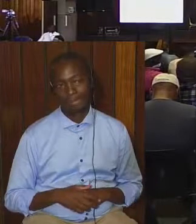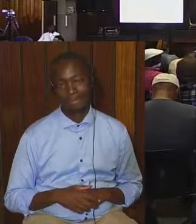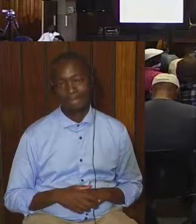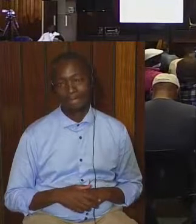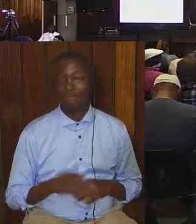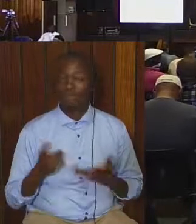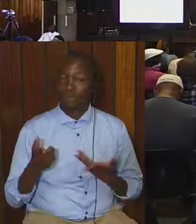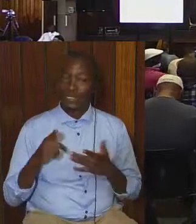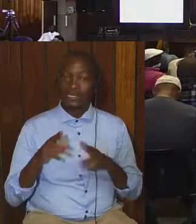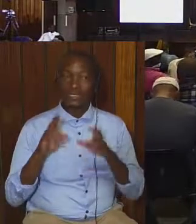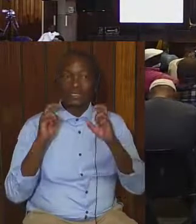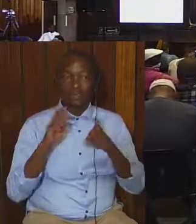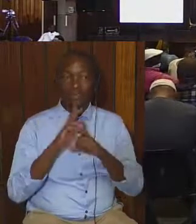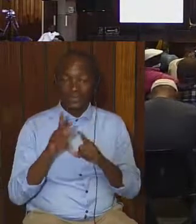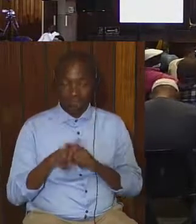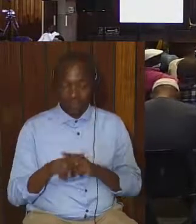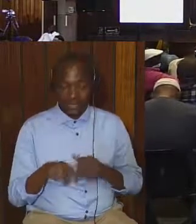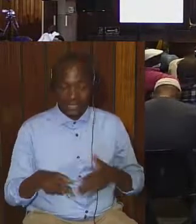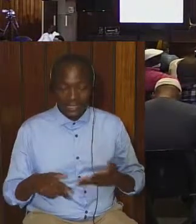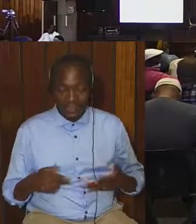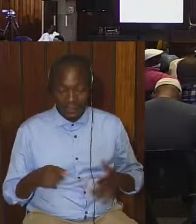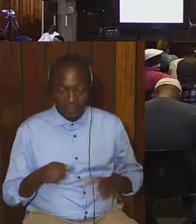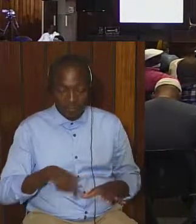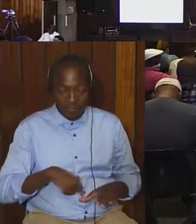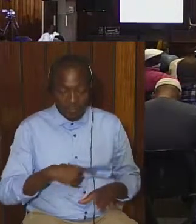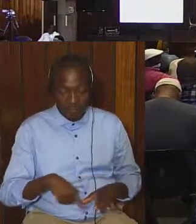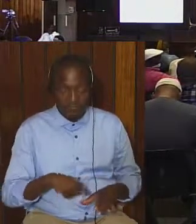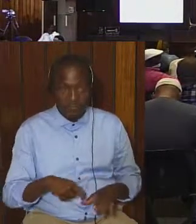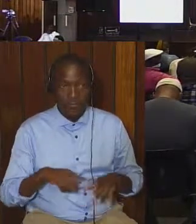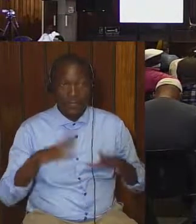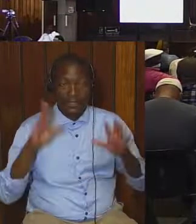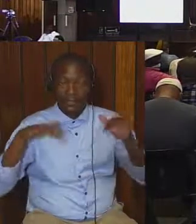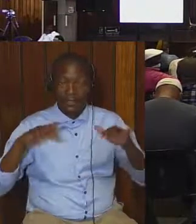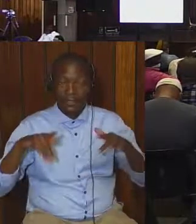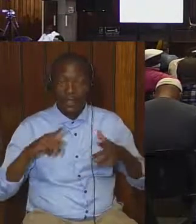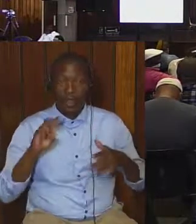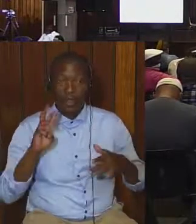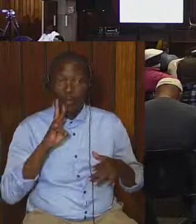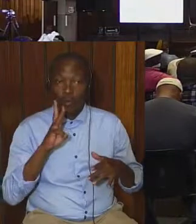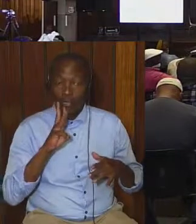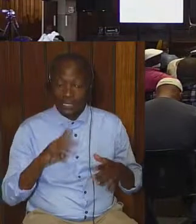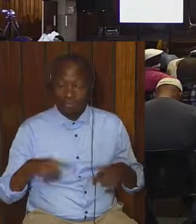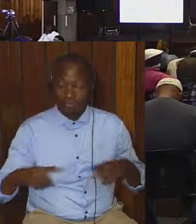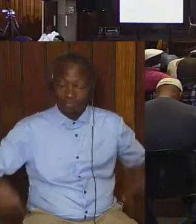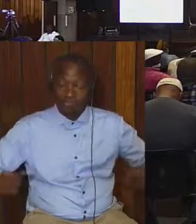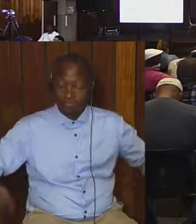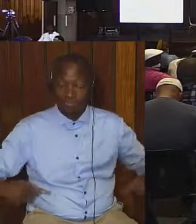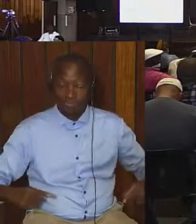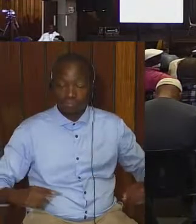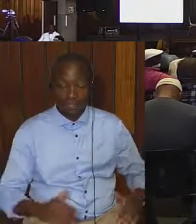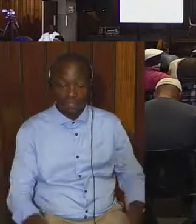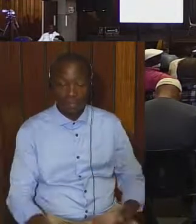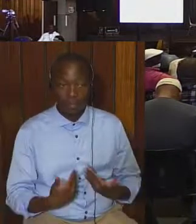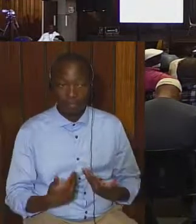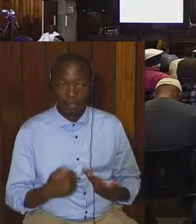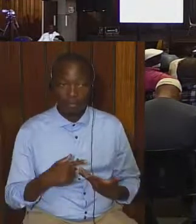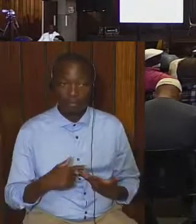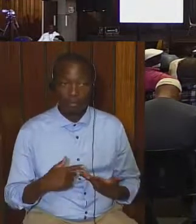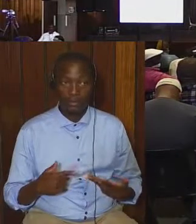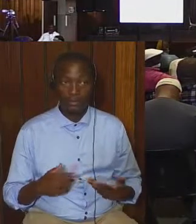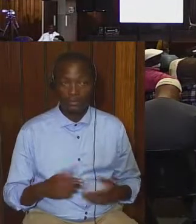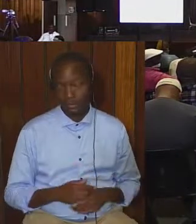Kulamabhasi esithi nasihambayo sibona phansi. Sometimes ubona phansi makuna imvula lamanzi makashaya amavilo wezwe enyaweni zakho.